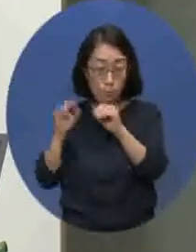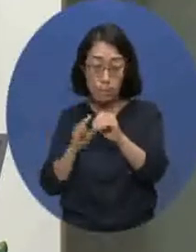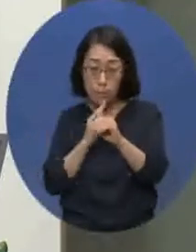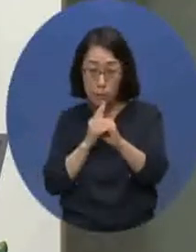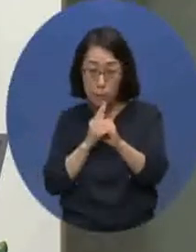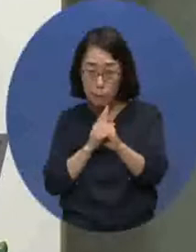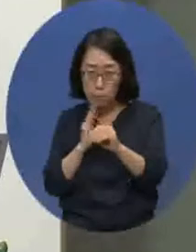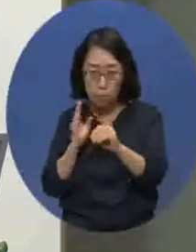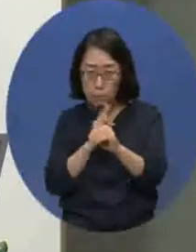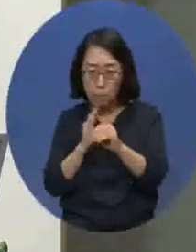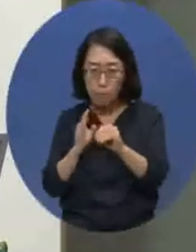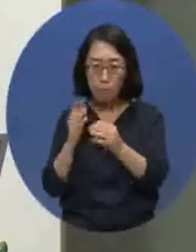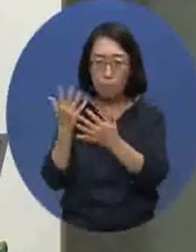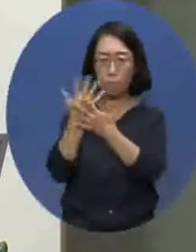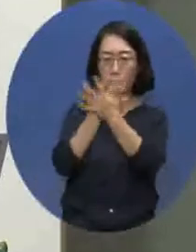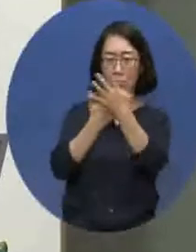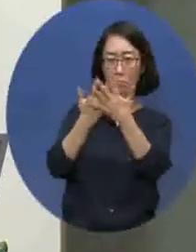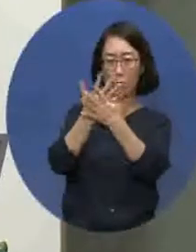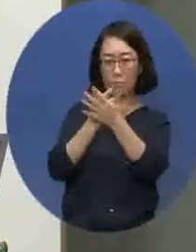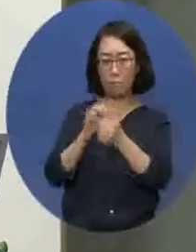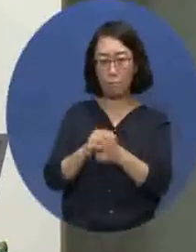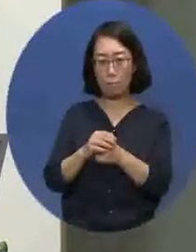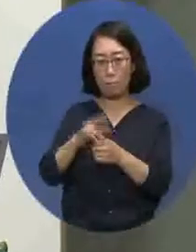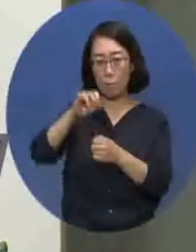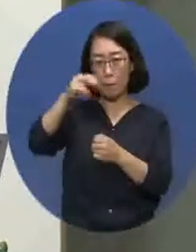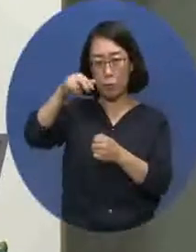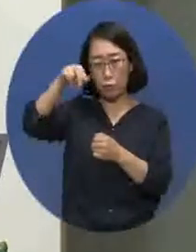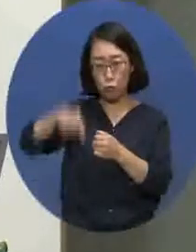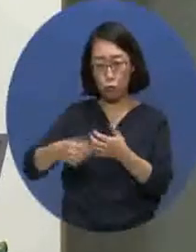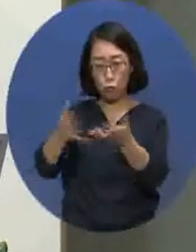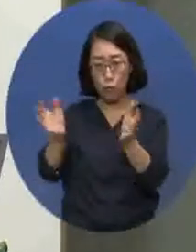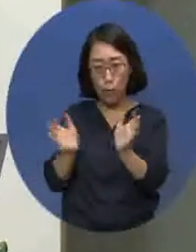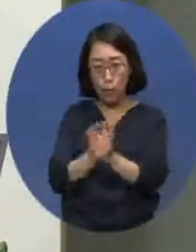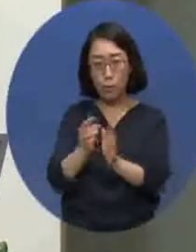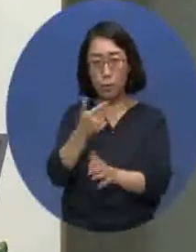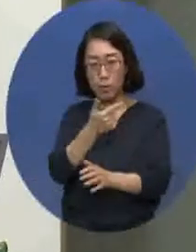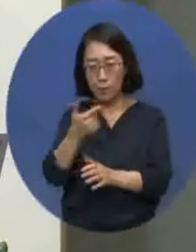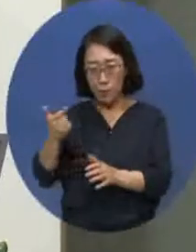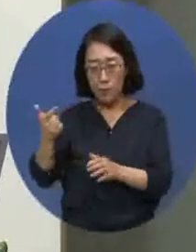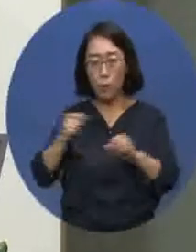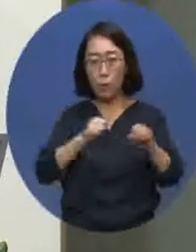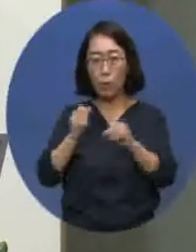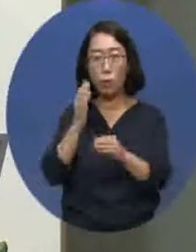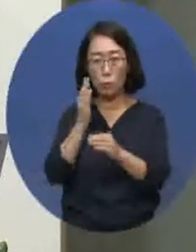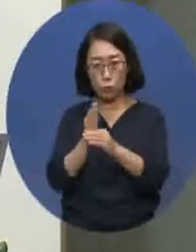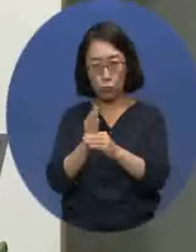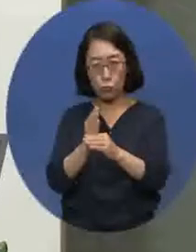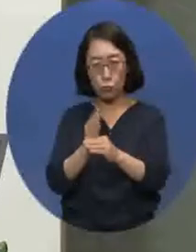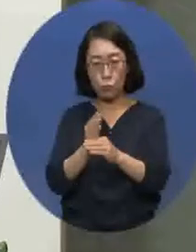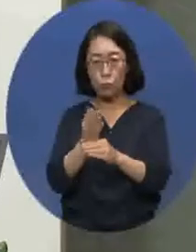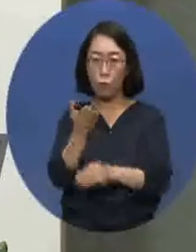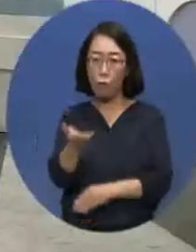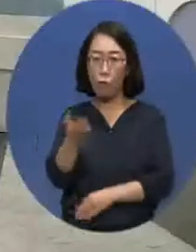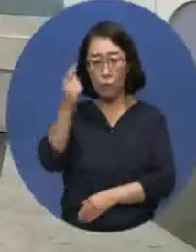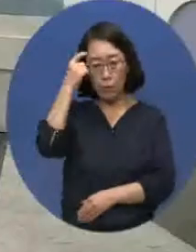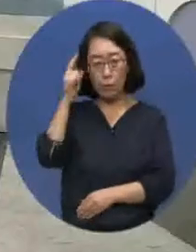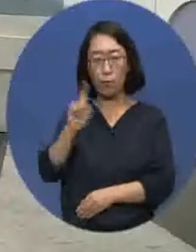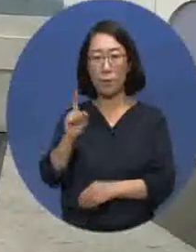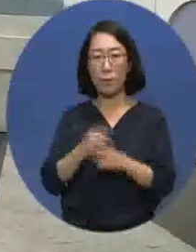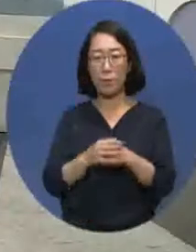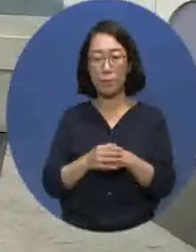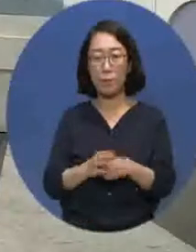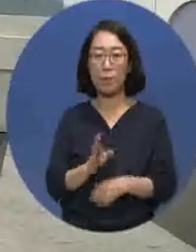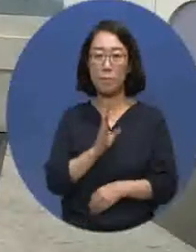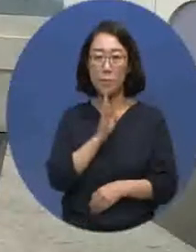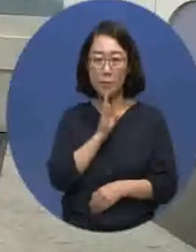지금 계속 민주당에서 큰일을 도전하고 있어요 4 어떻게 생각하십니까 맞습니다